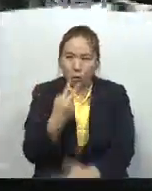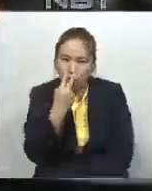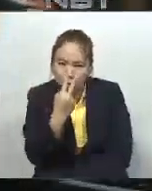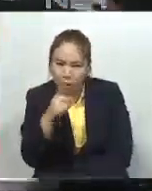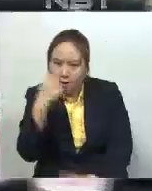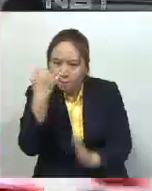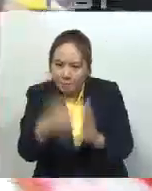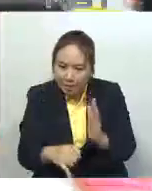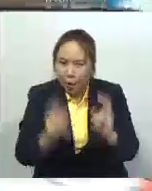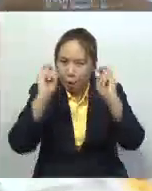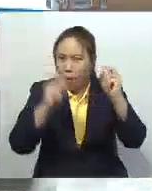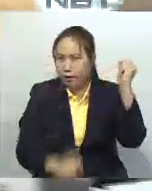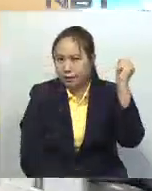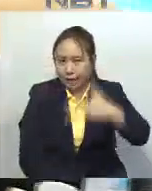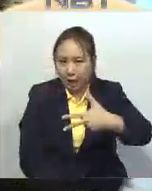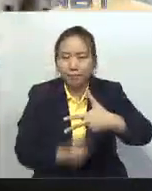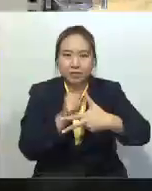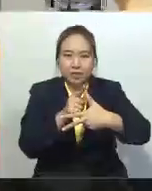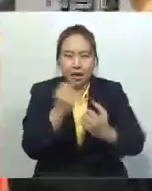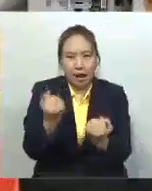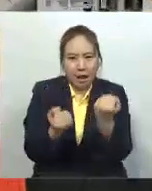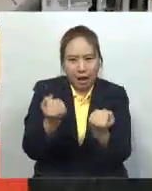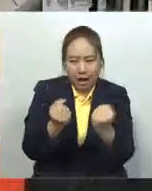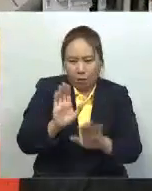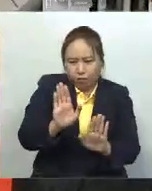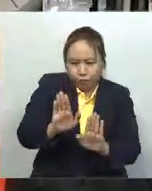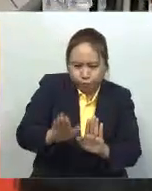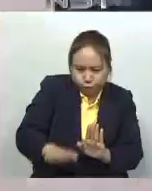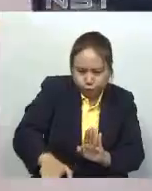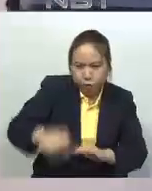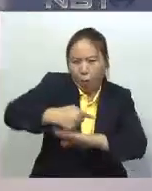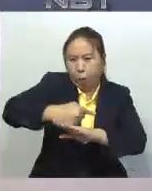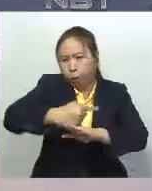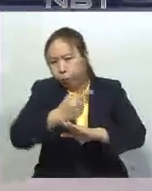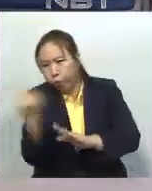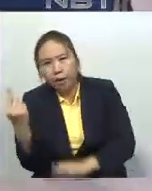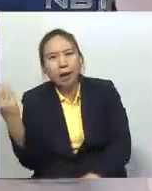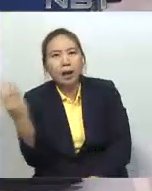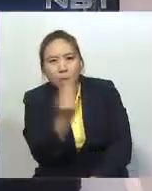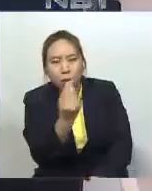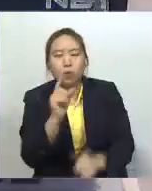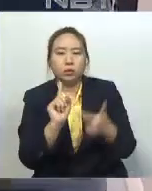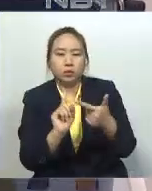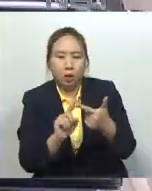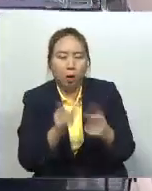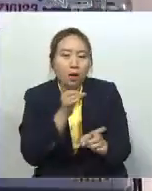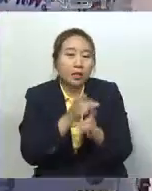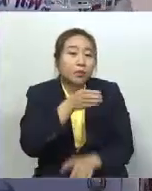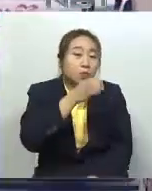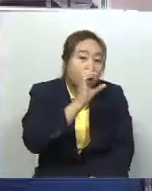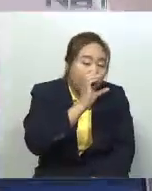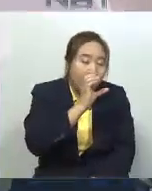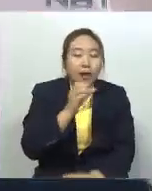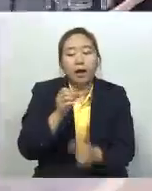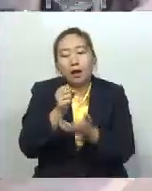ระทำความผิด3เรื่องหลักก็คือขับรถเร็วเกินอัตราที่กฎหมายกำหนดดื่มสุราและใช้ยาเสพติดขณ